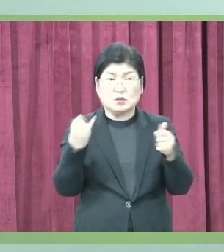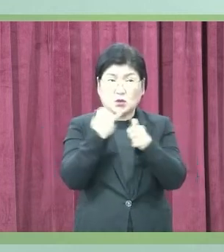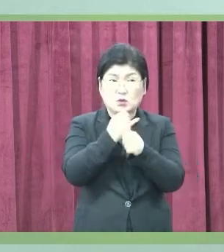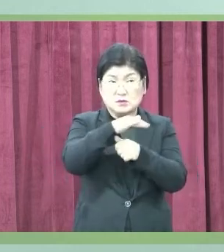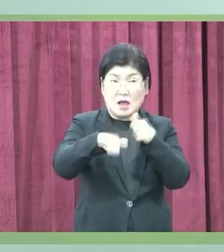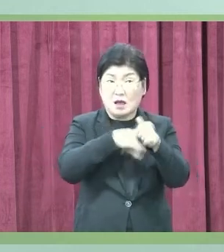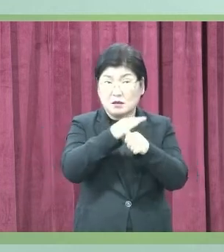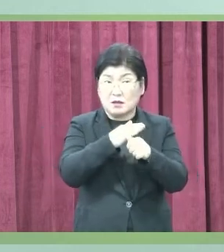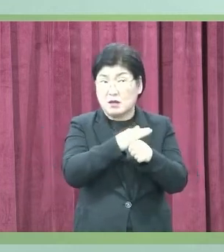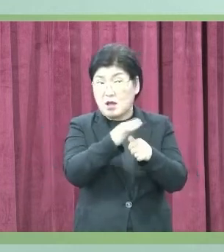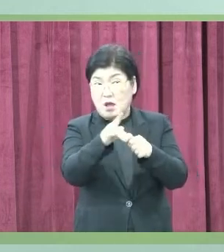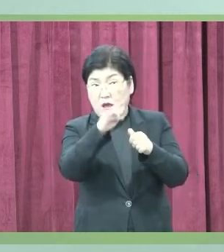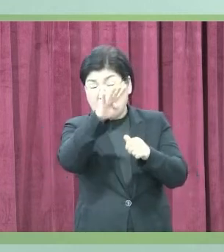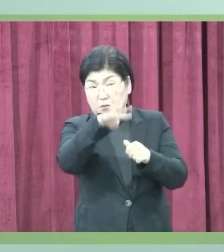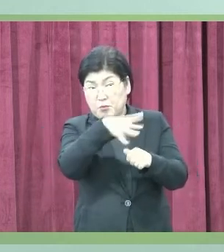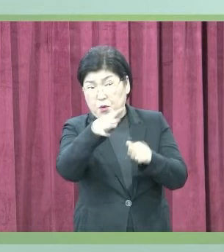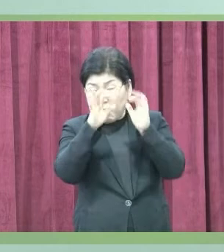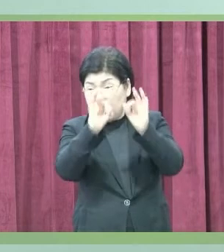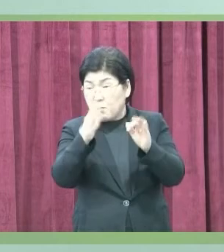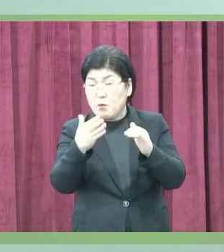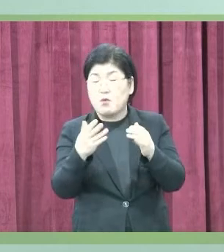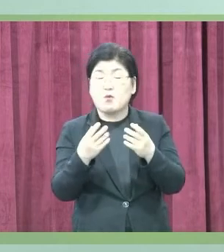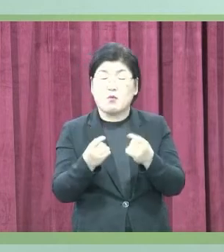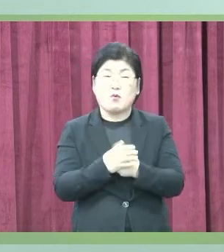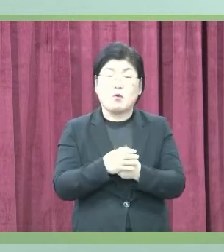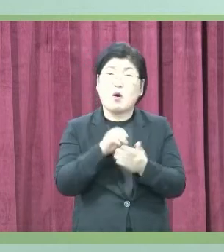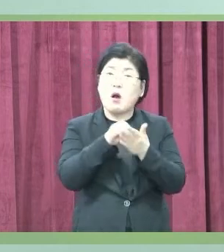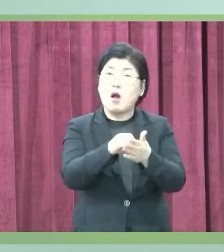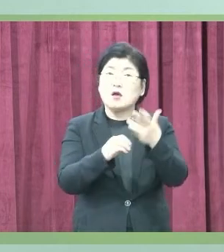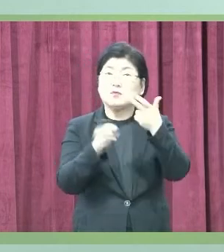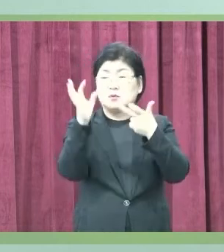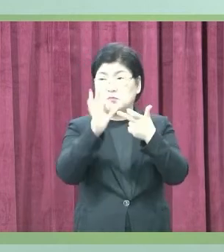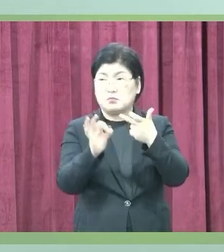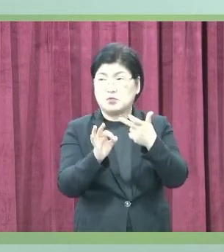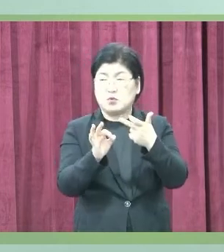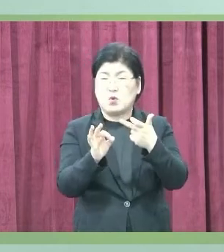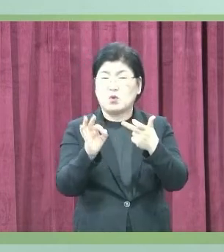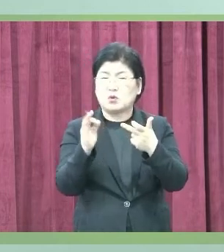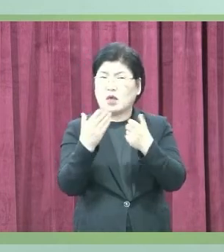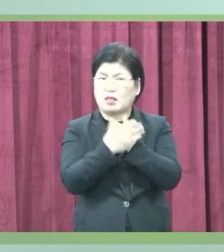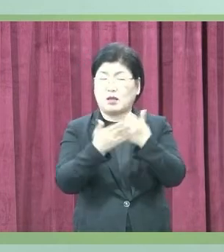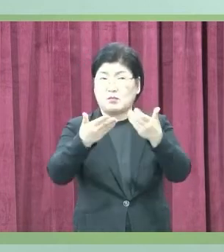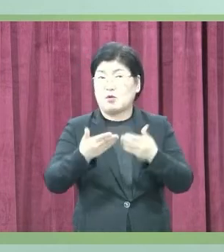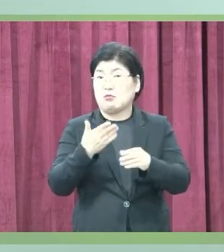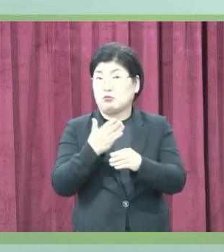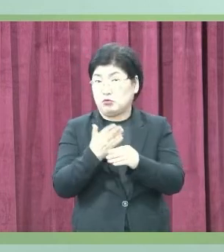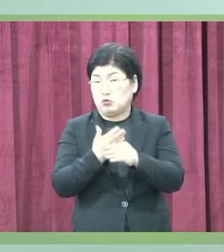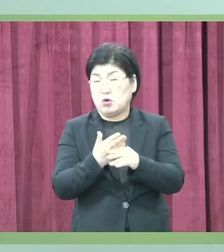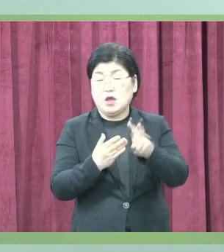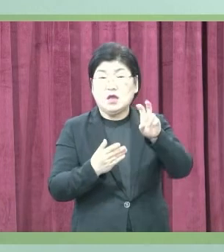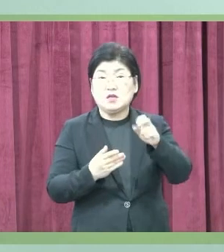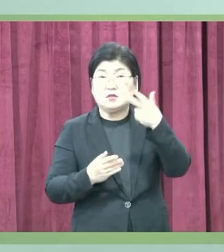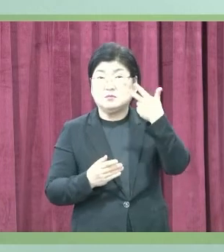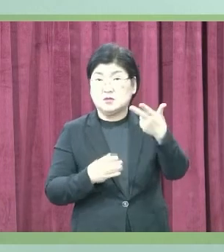되겠습니다. 우리나라 등록장애인에서 의료급여 비율은 약 17%를 차지하고 있습니다. 본 조사에는 약